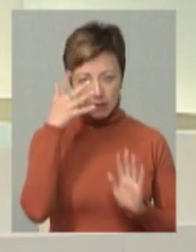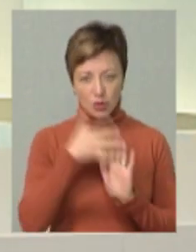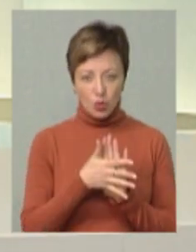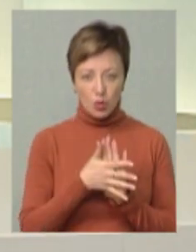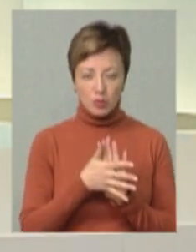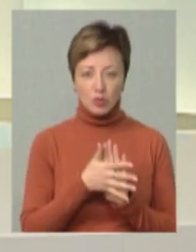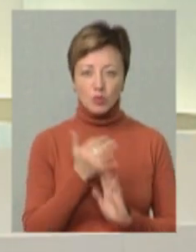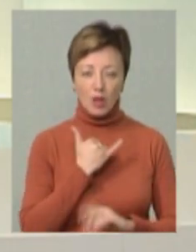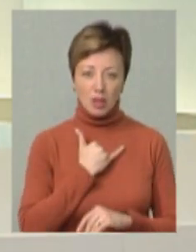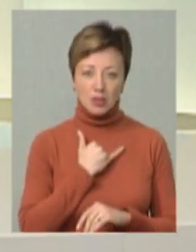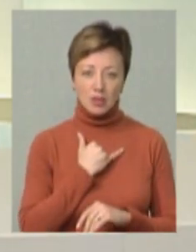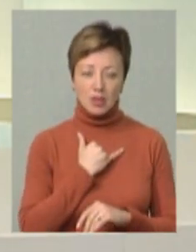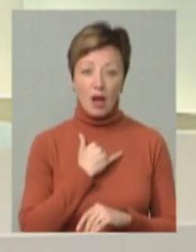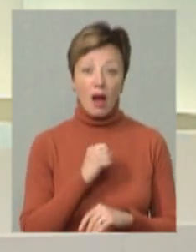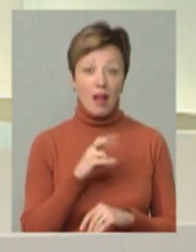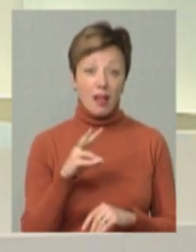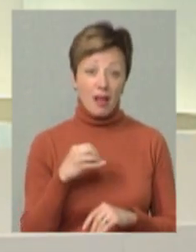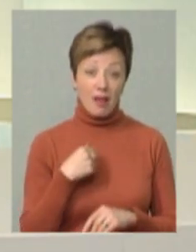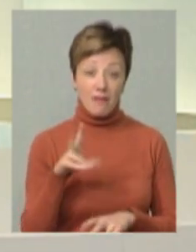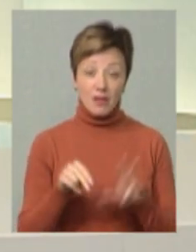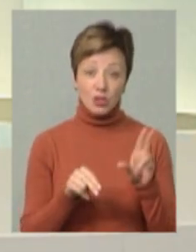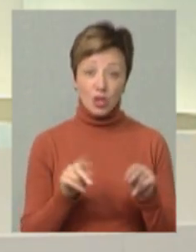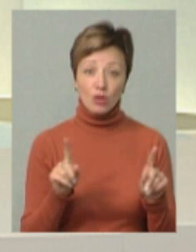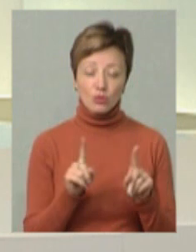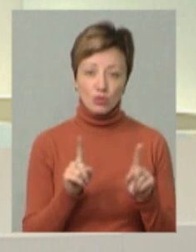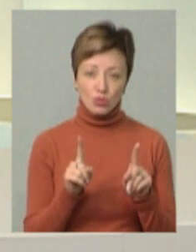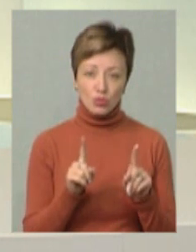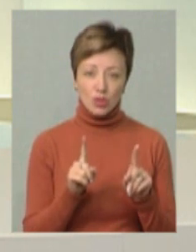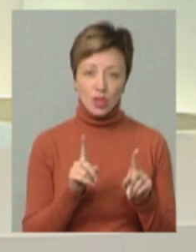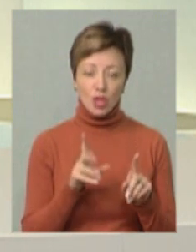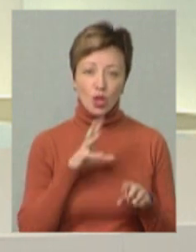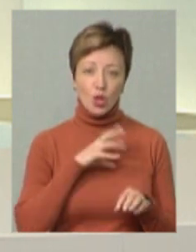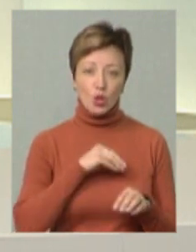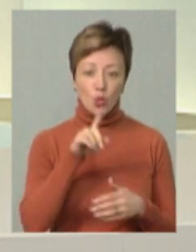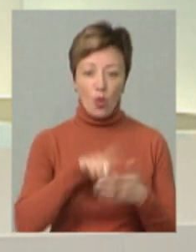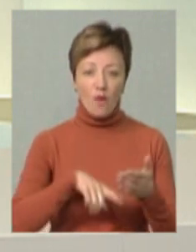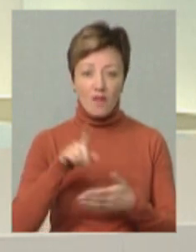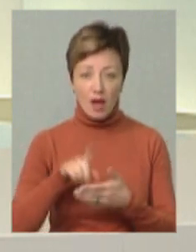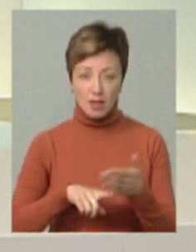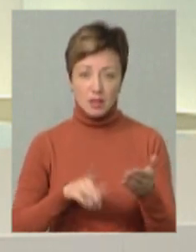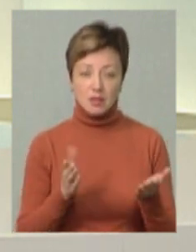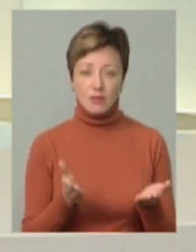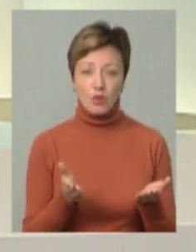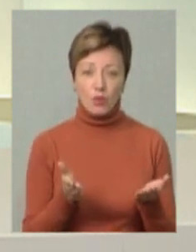свідомість, в нас. Але я вважаю, що і духовенство